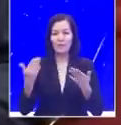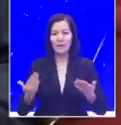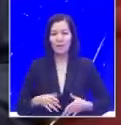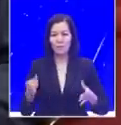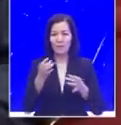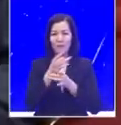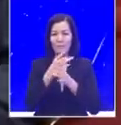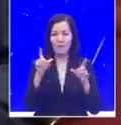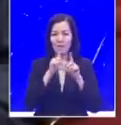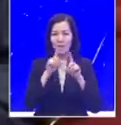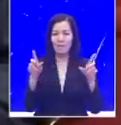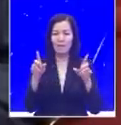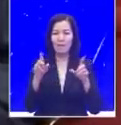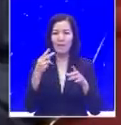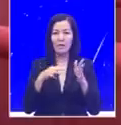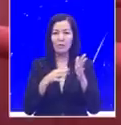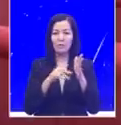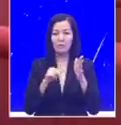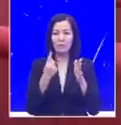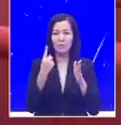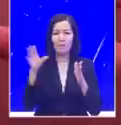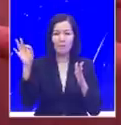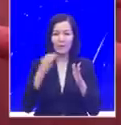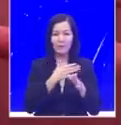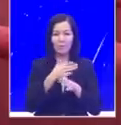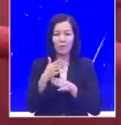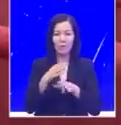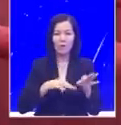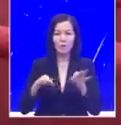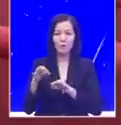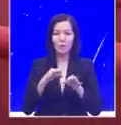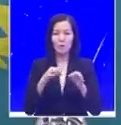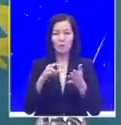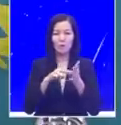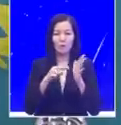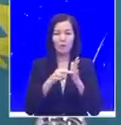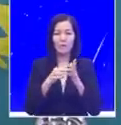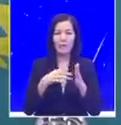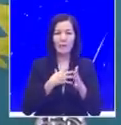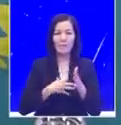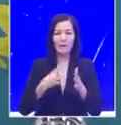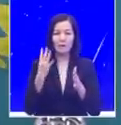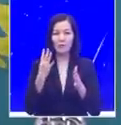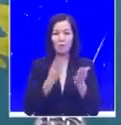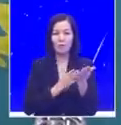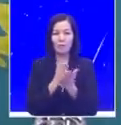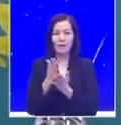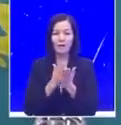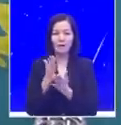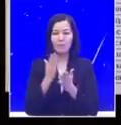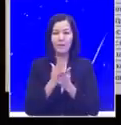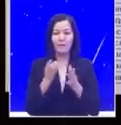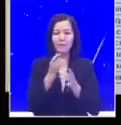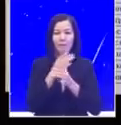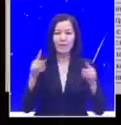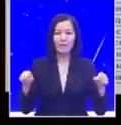мәдени объектілер 29,1% алып отыр. Облыстың жол картасында маңызды 4 бағыт көрсетілген. Әлеуметтік мәдени нысандарды қалыпқа